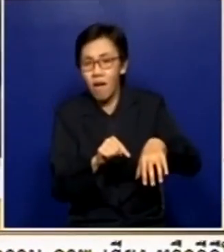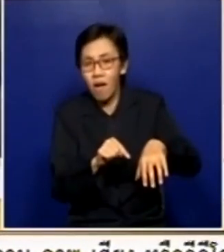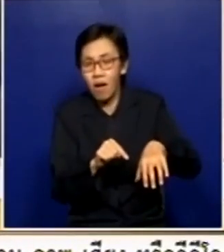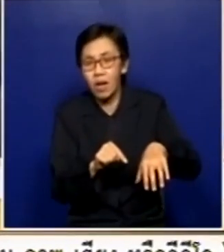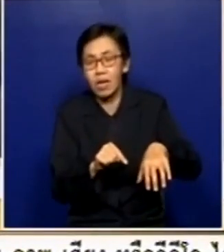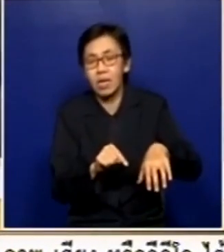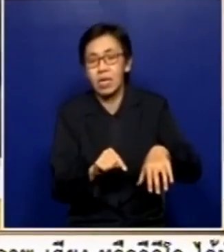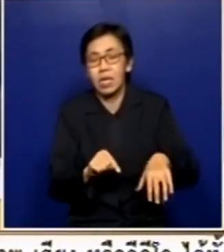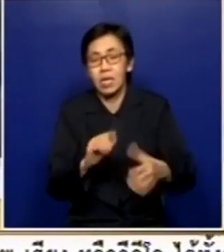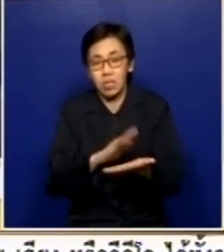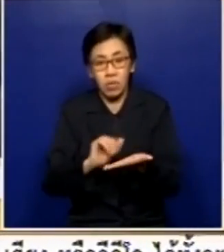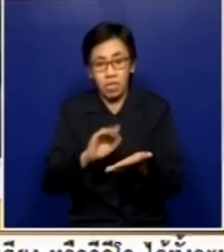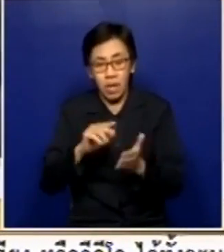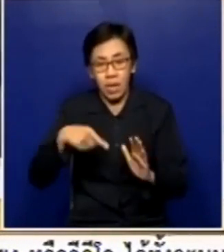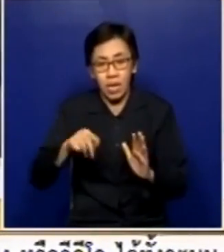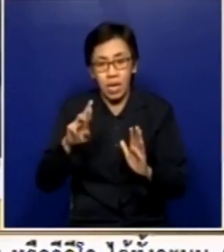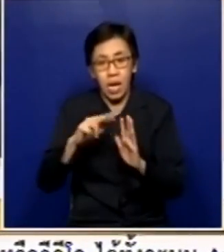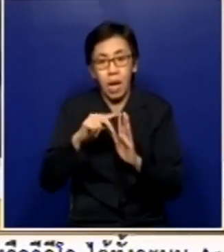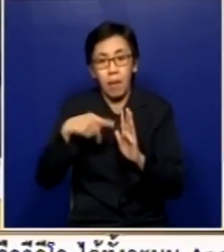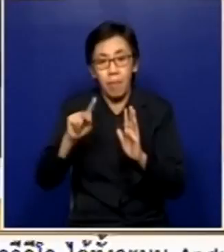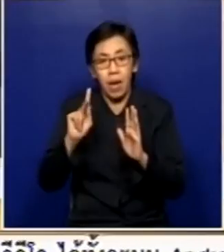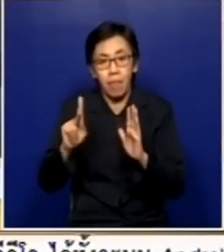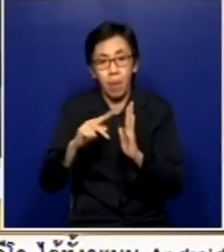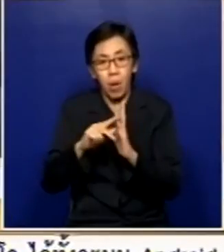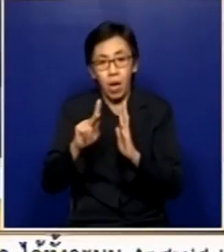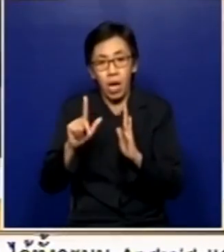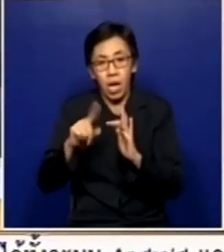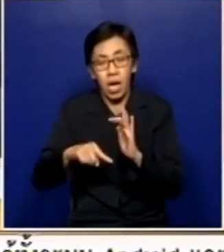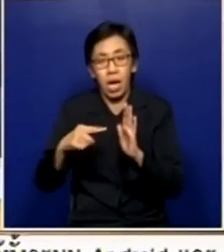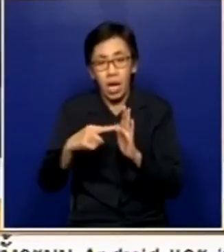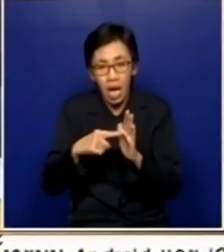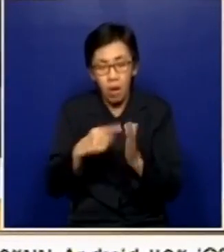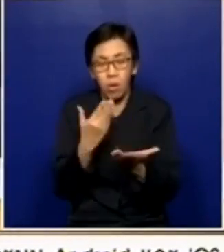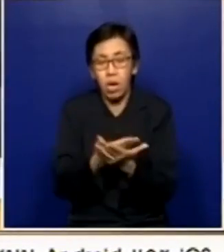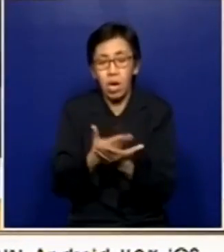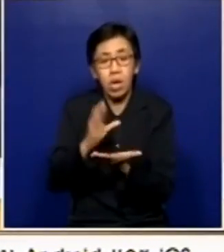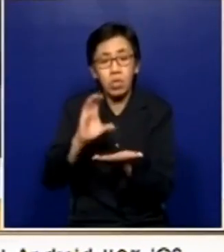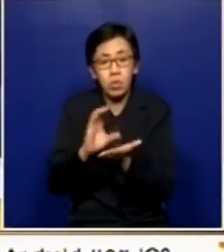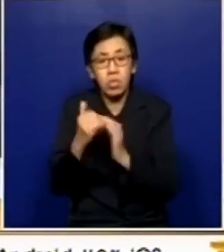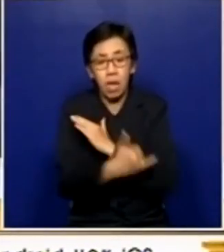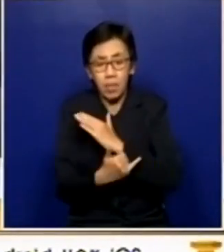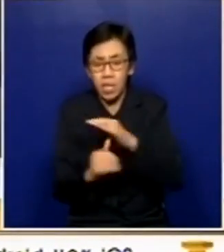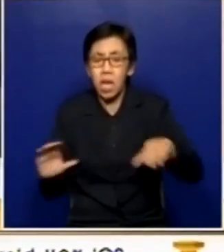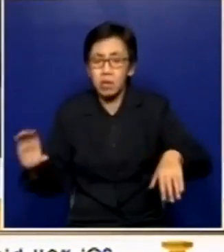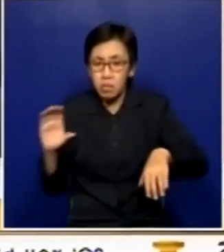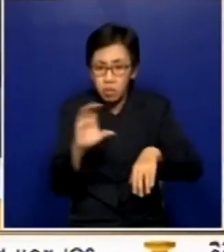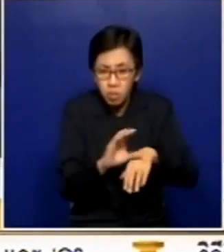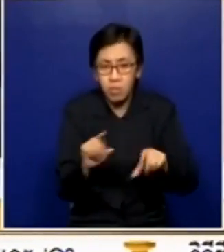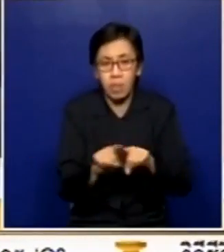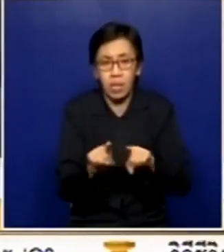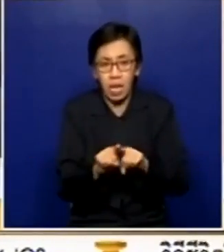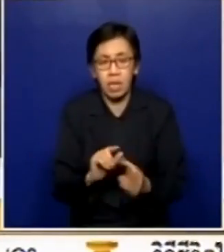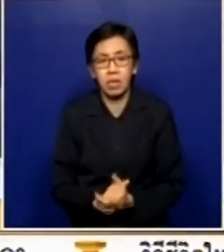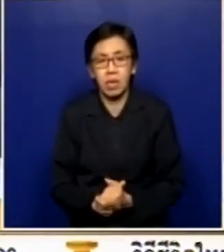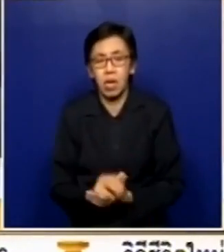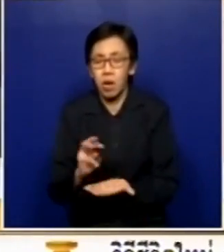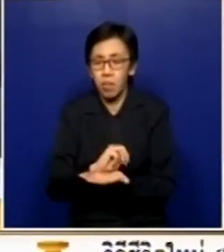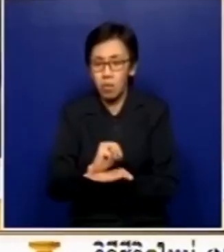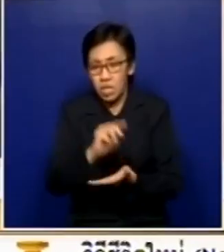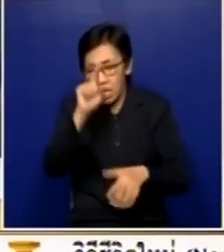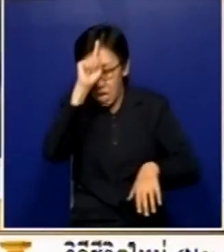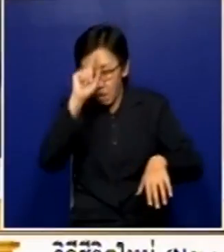ข้าวเองก็รับชมเจ้าตามประเทศจากมูลนิธิๆในเยอรมัน